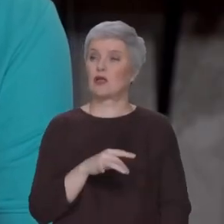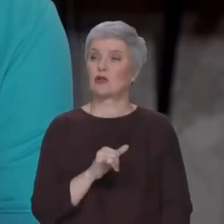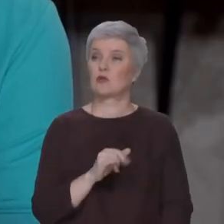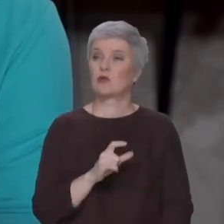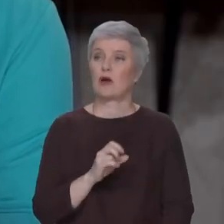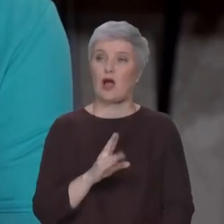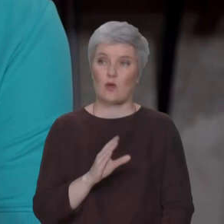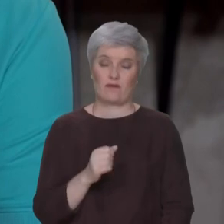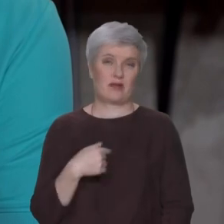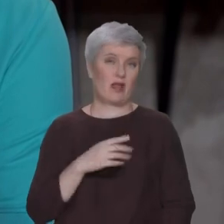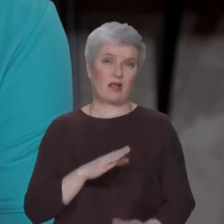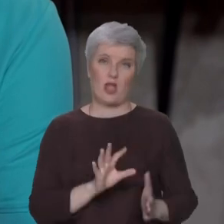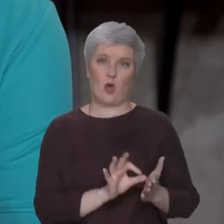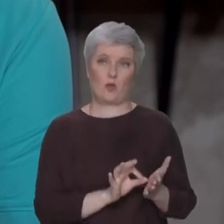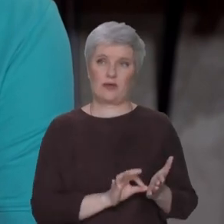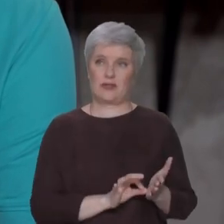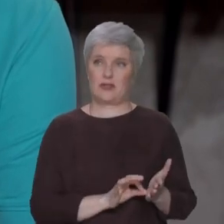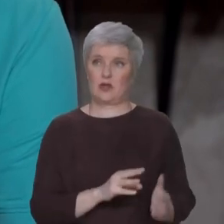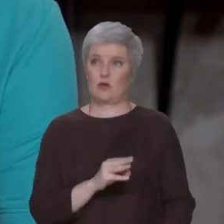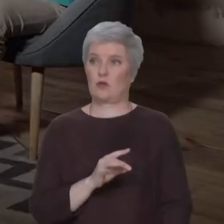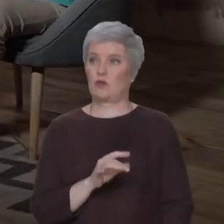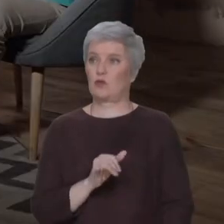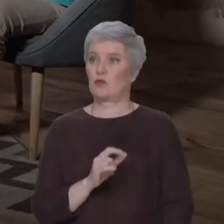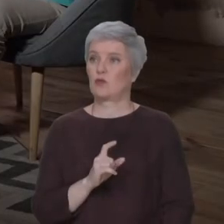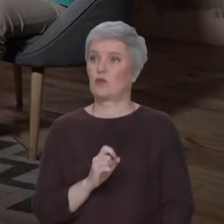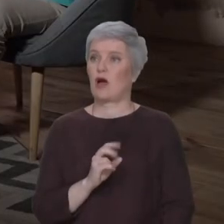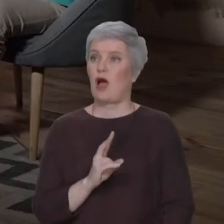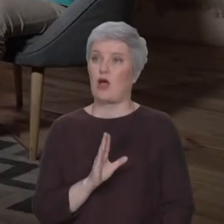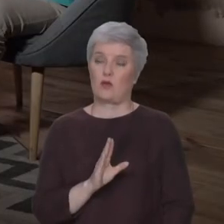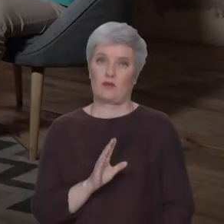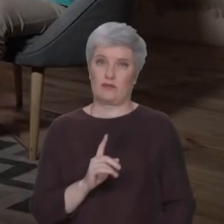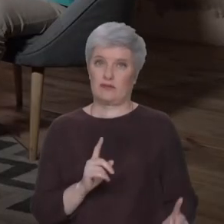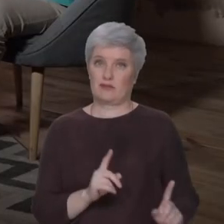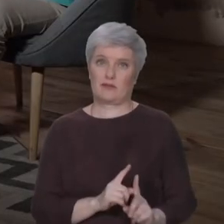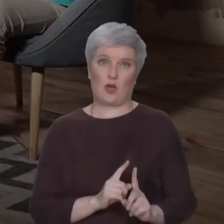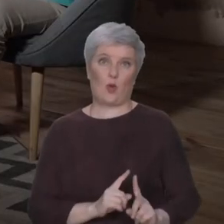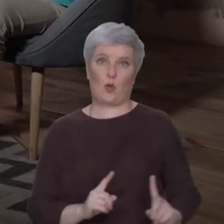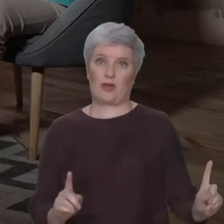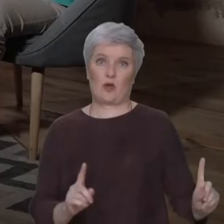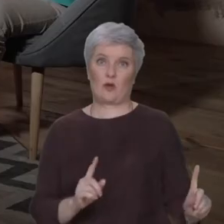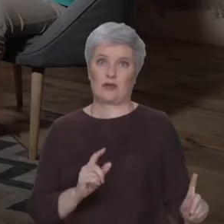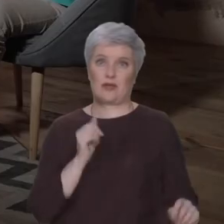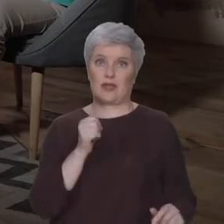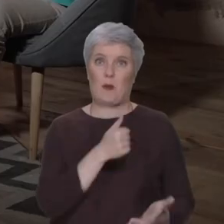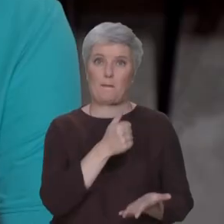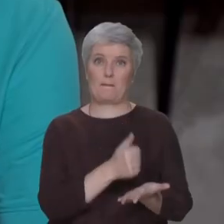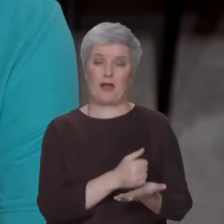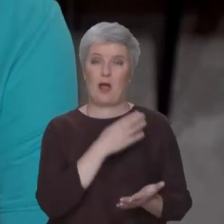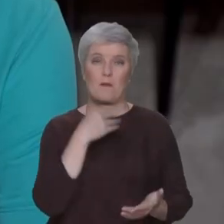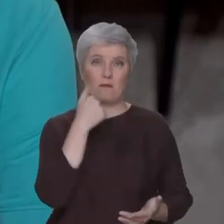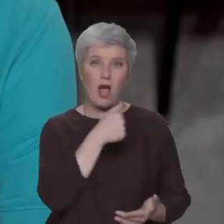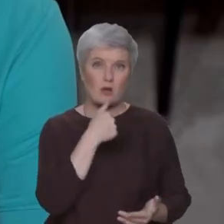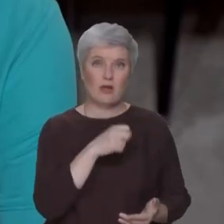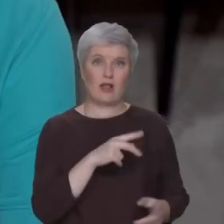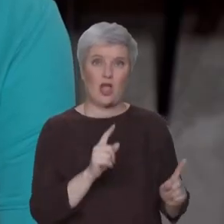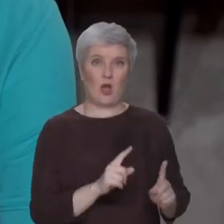я ніяк не оцінюю. Я думаю, що Труханов, ну, такий одіозний мер, багаторічний, але одіозний мер.